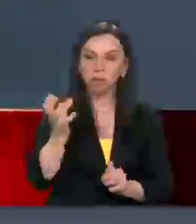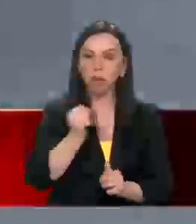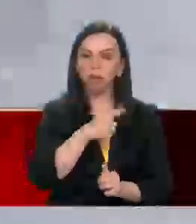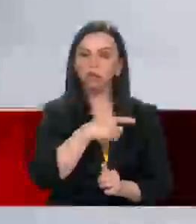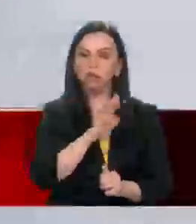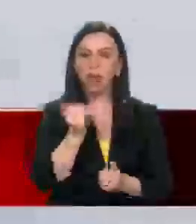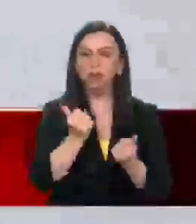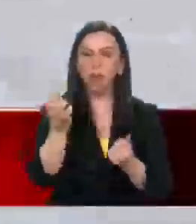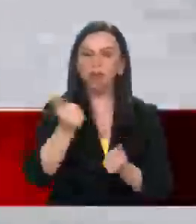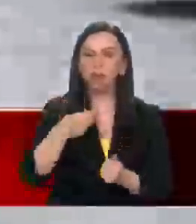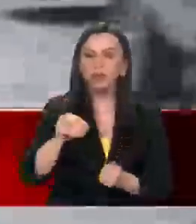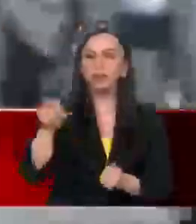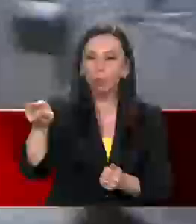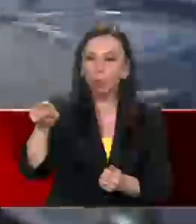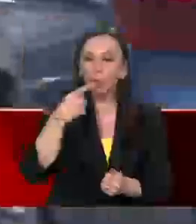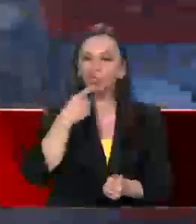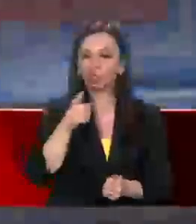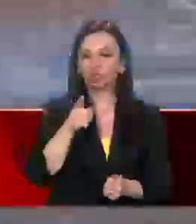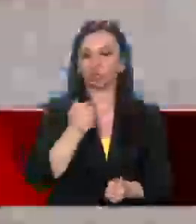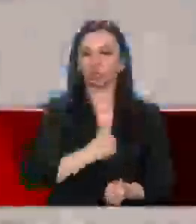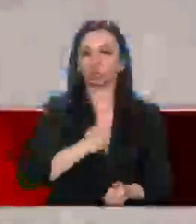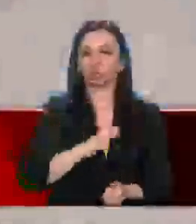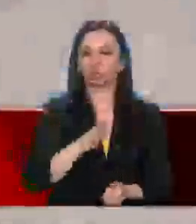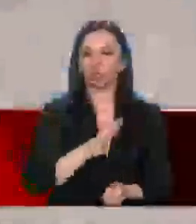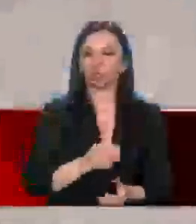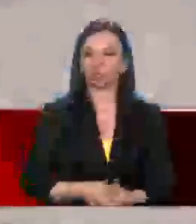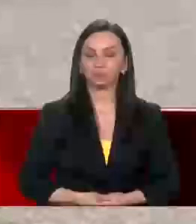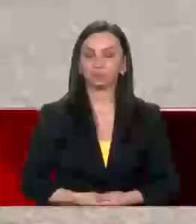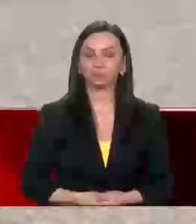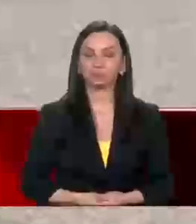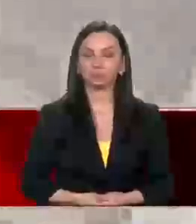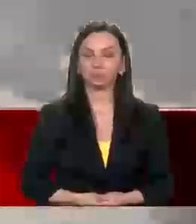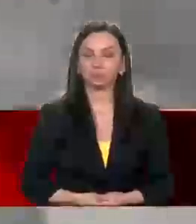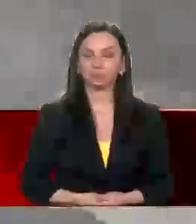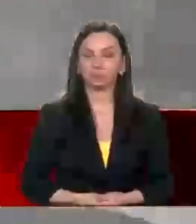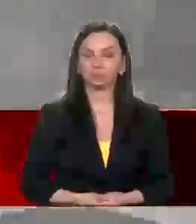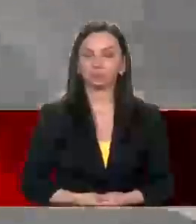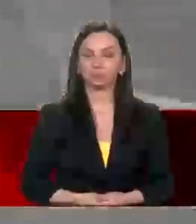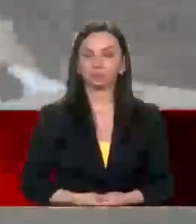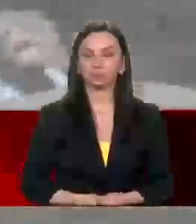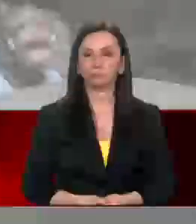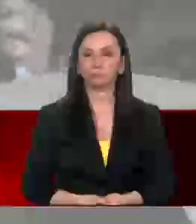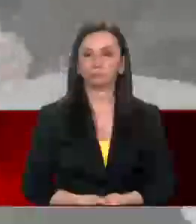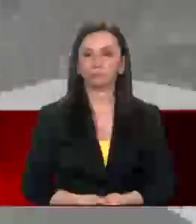değil galericiler de şikayetçi. Sıfır araçların gelmesiyle beraber düşeceğini öngörüyoruz.